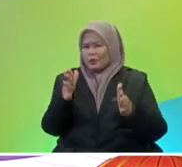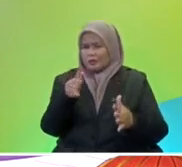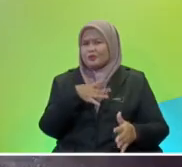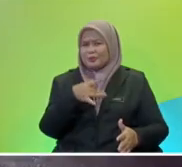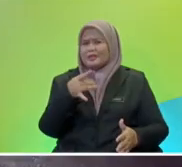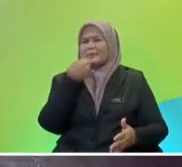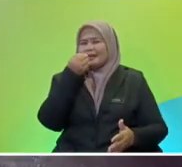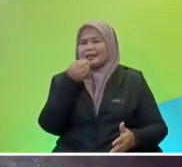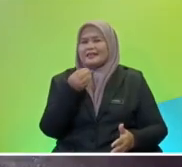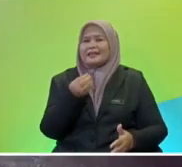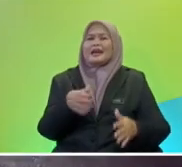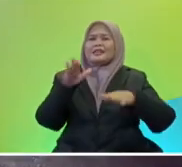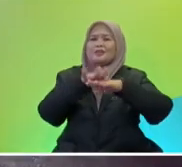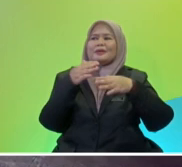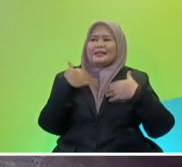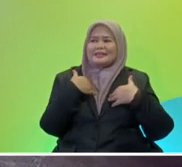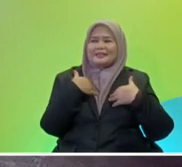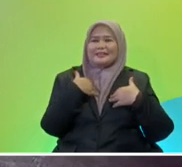aduh guys